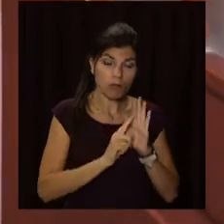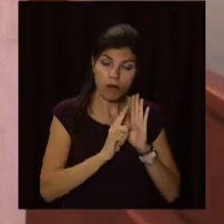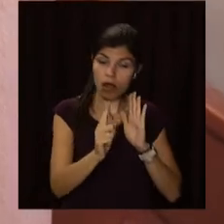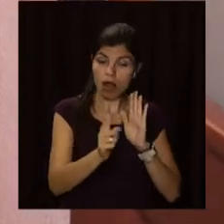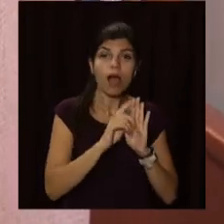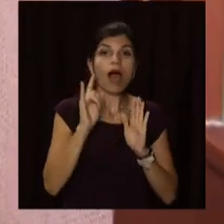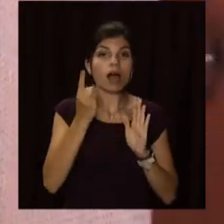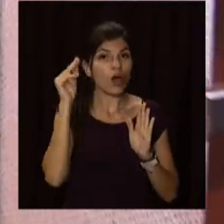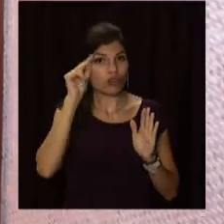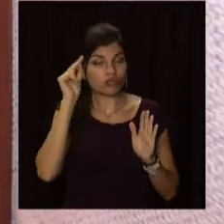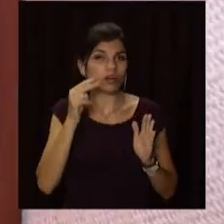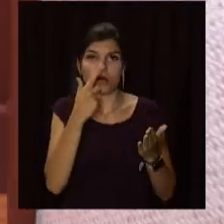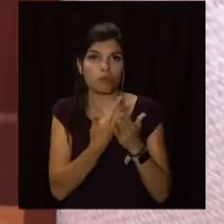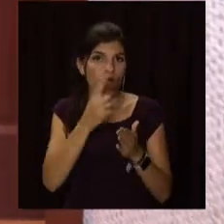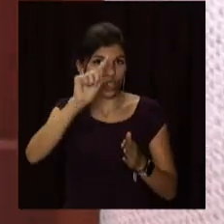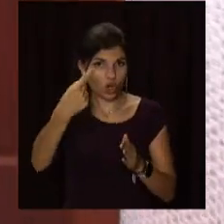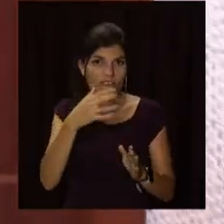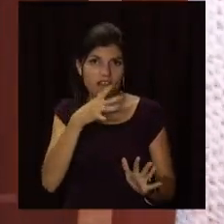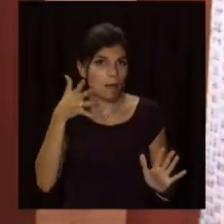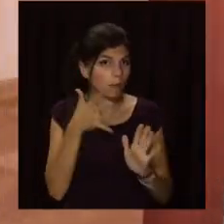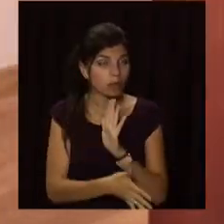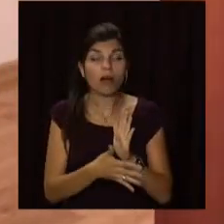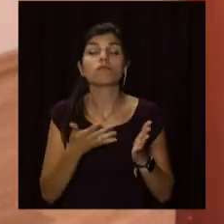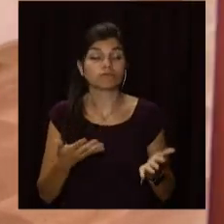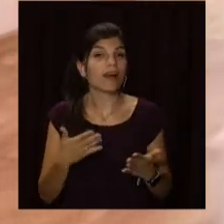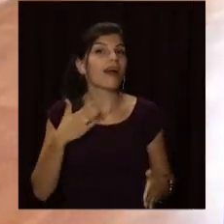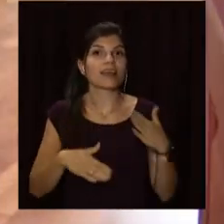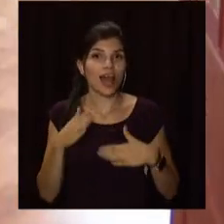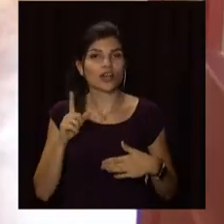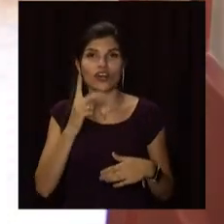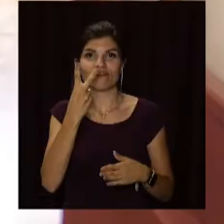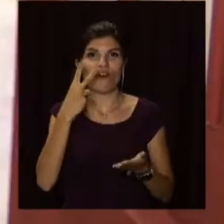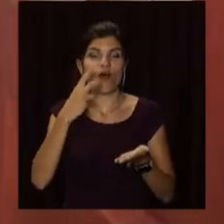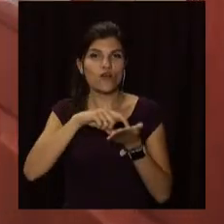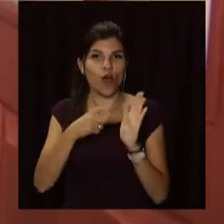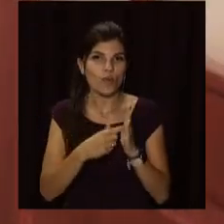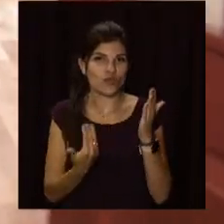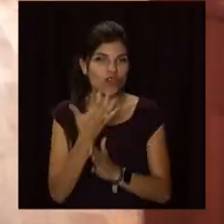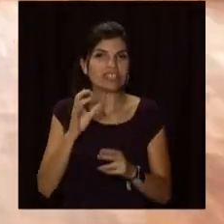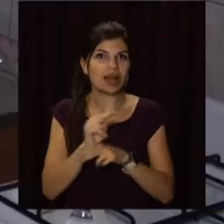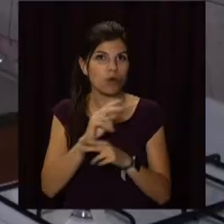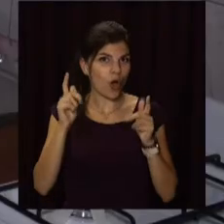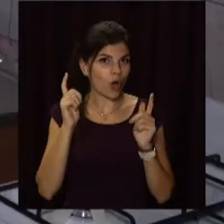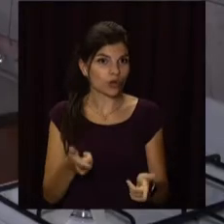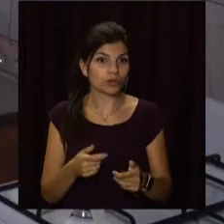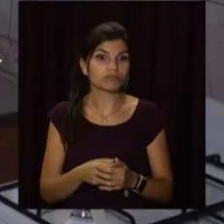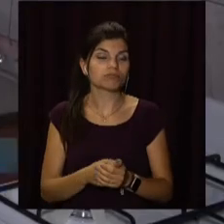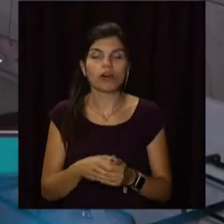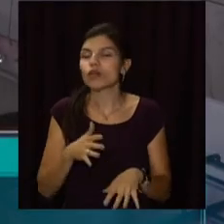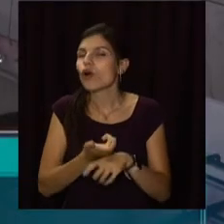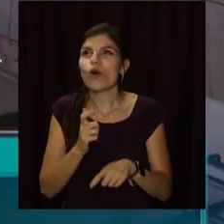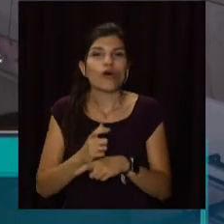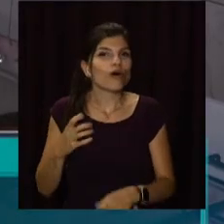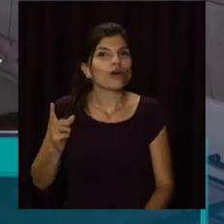дитині на навчання щонайменше годину. Та попри все, радіє власній двокімнатній оселі з ремонтом.